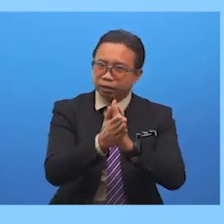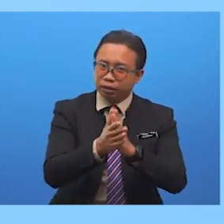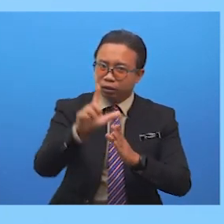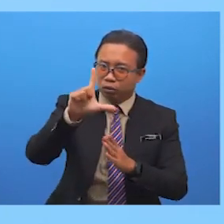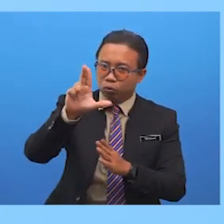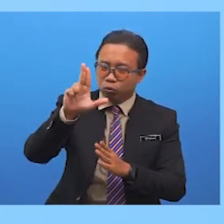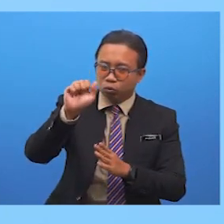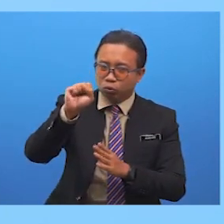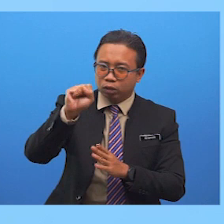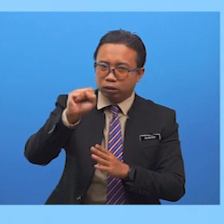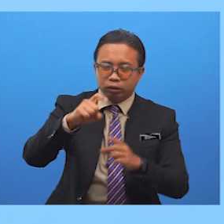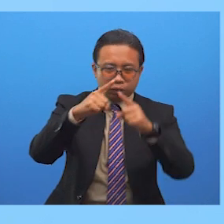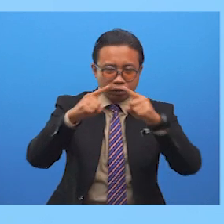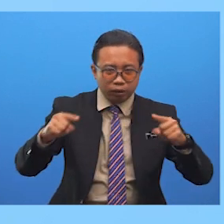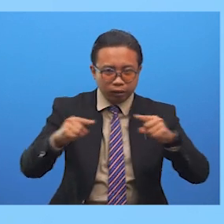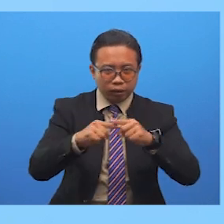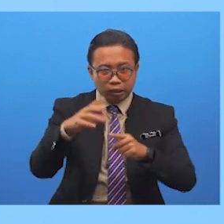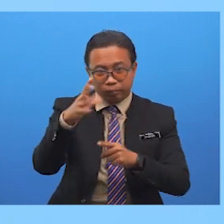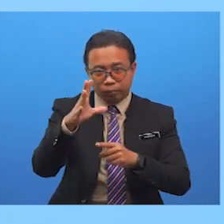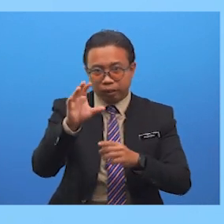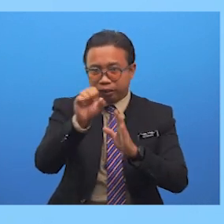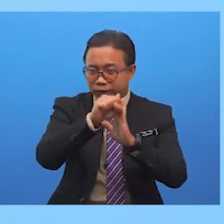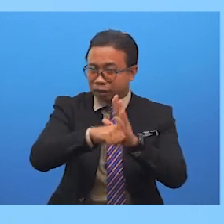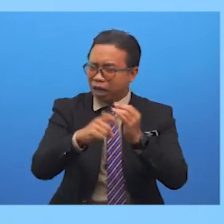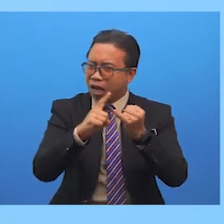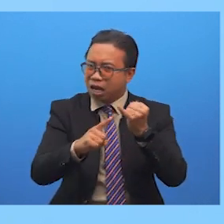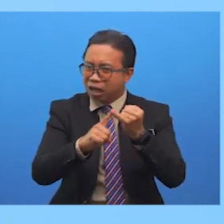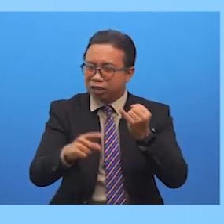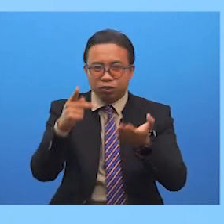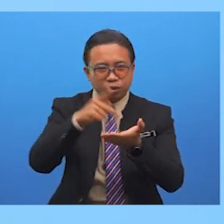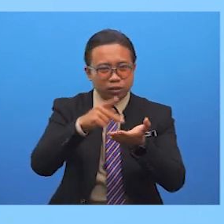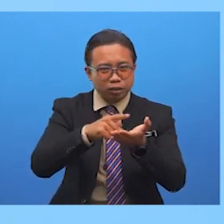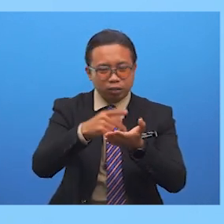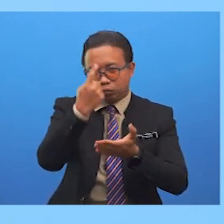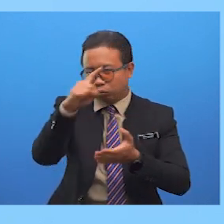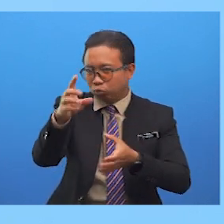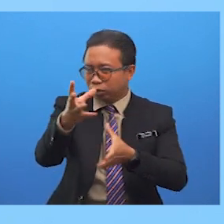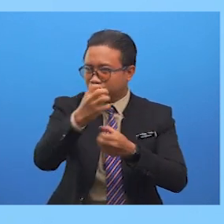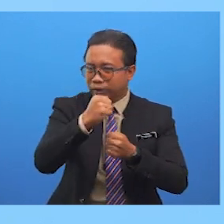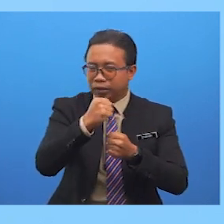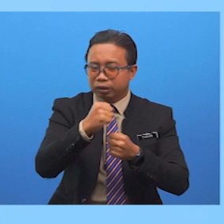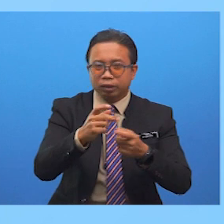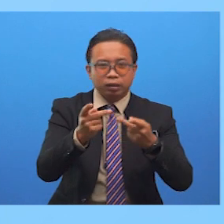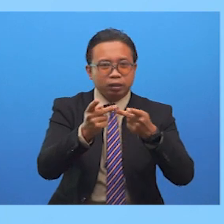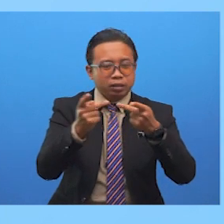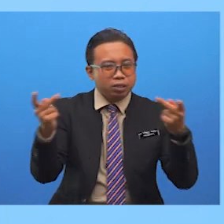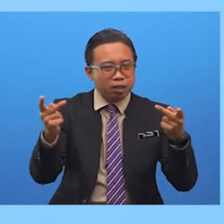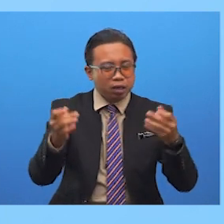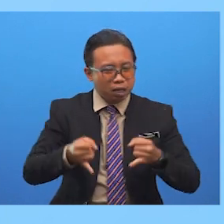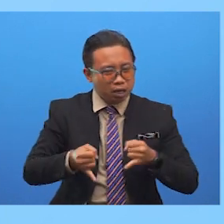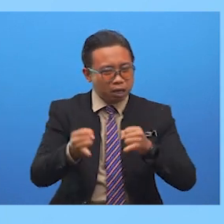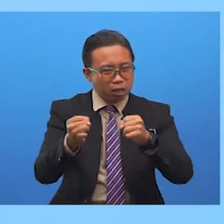luas segitiga pagi 15 Saat Terakhir dihitung bagi mendapatkan jarak